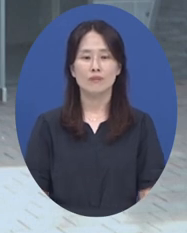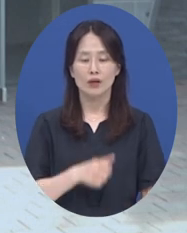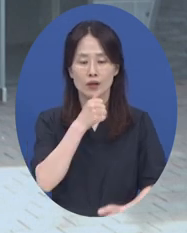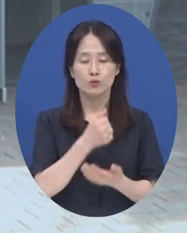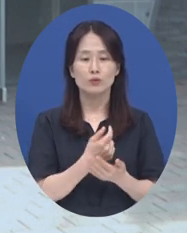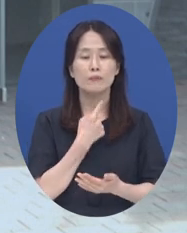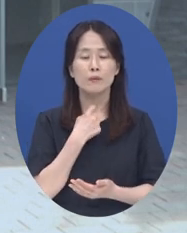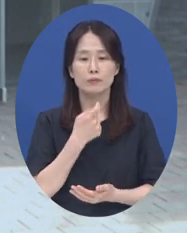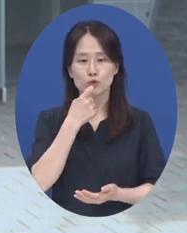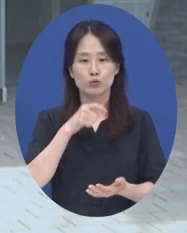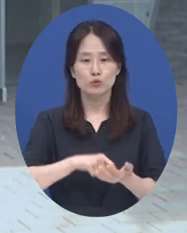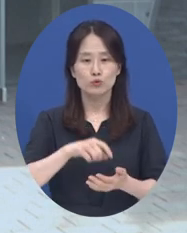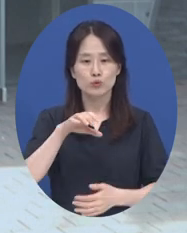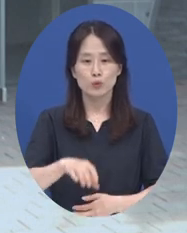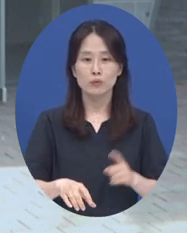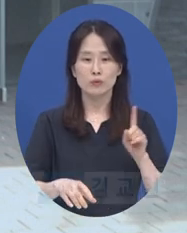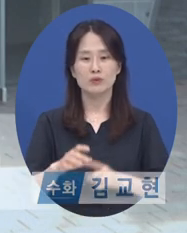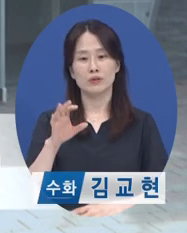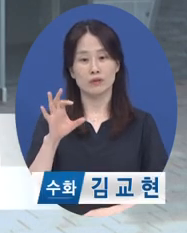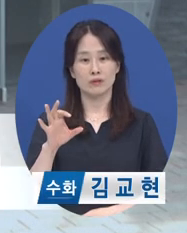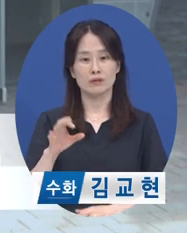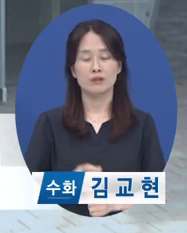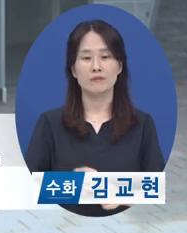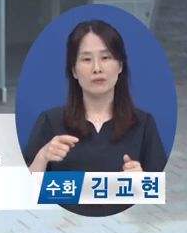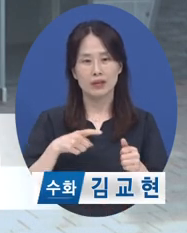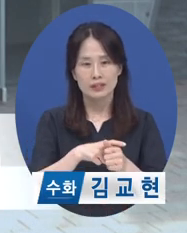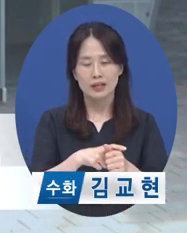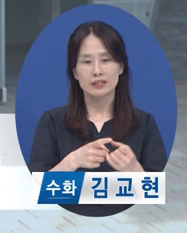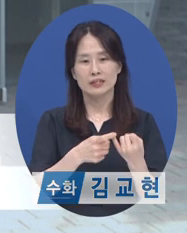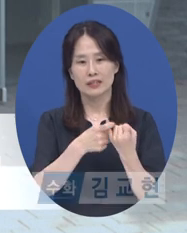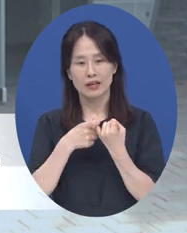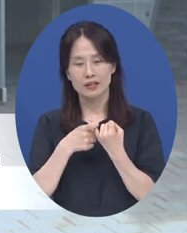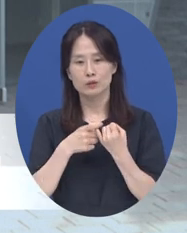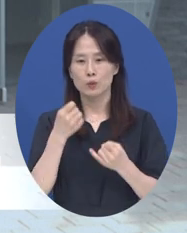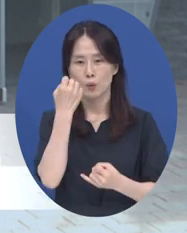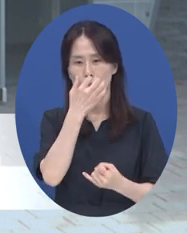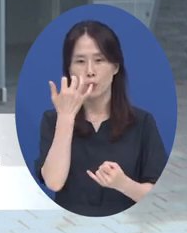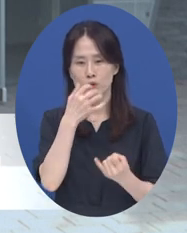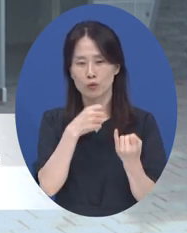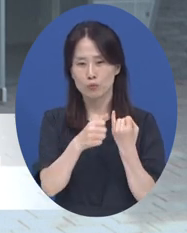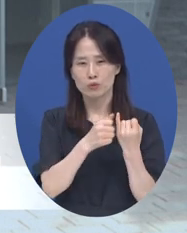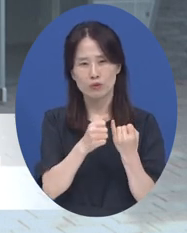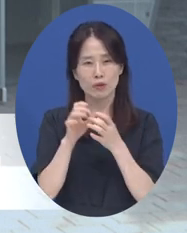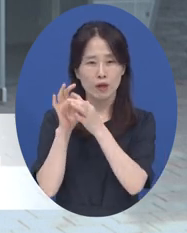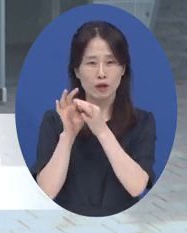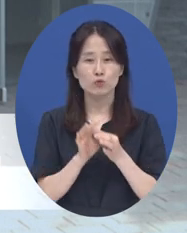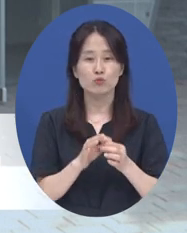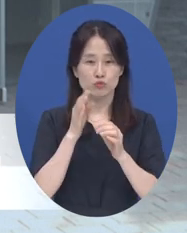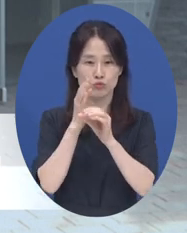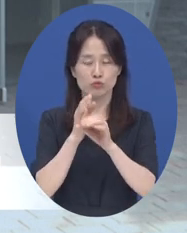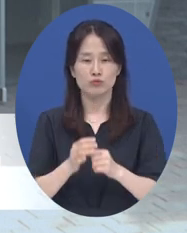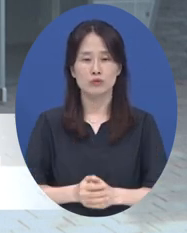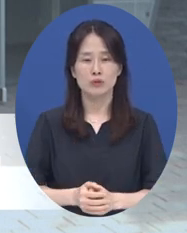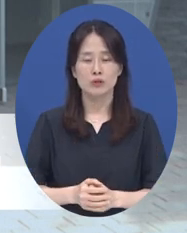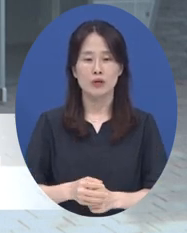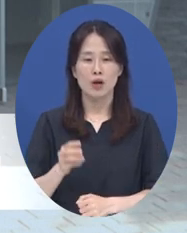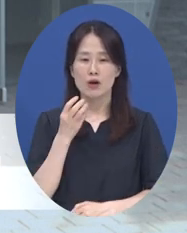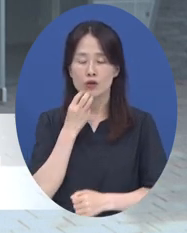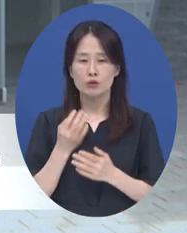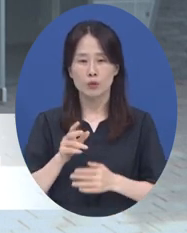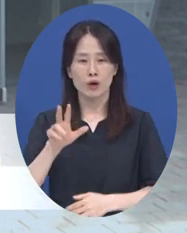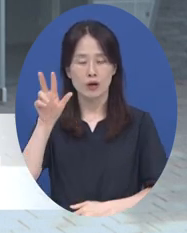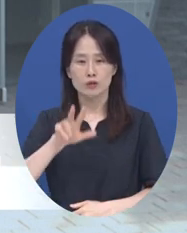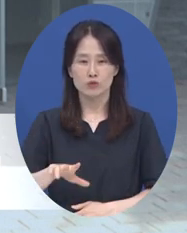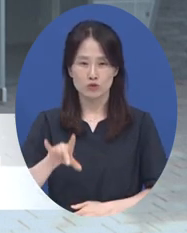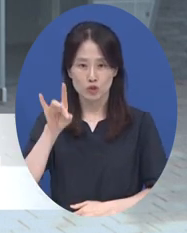범죄에 취약한 공중 화장실의 경우 살인과 강도, 성폭력 등 범행이 끊이지 않고 있는데요. 경기도가 전국 최초로 범죄